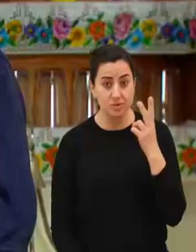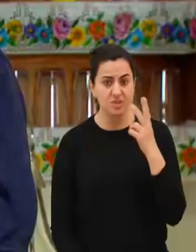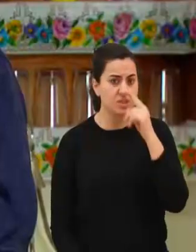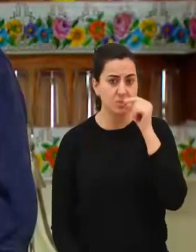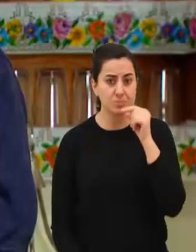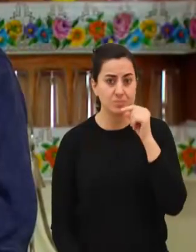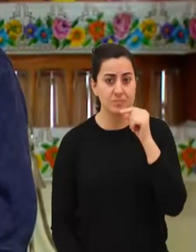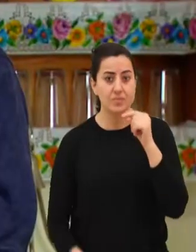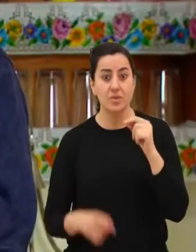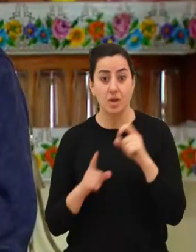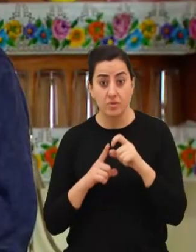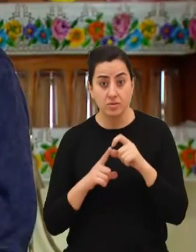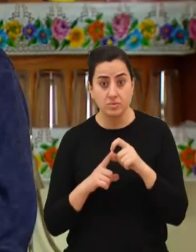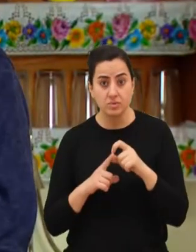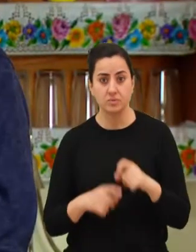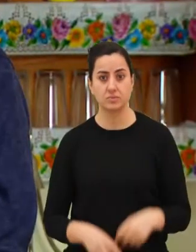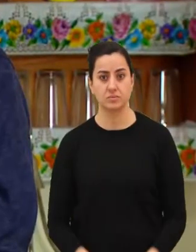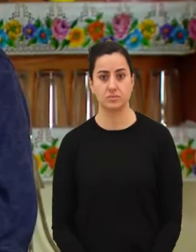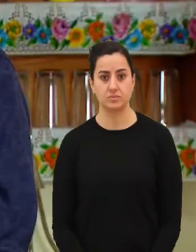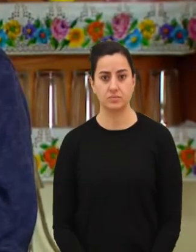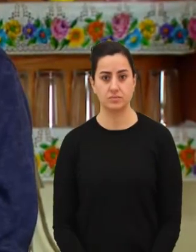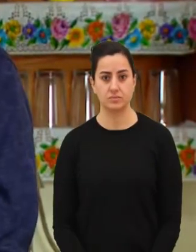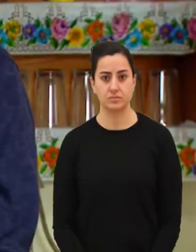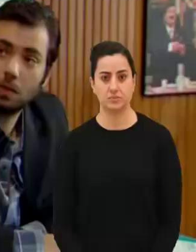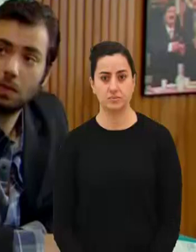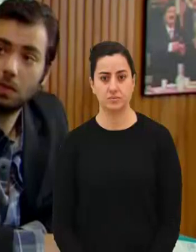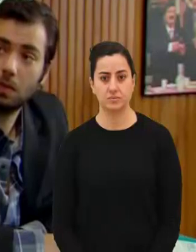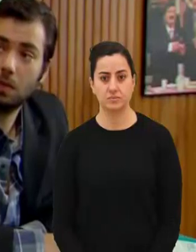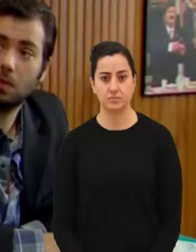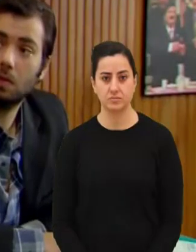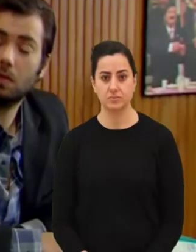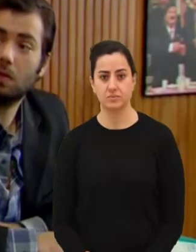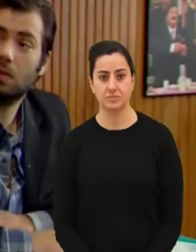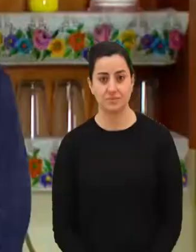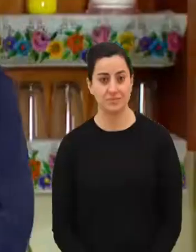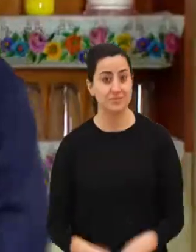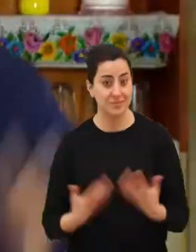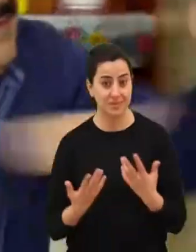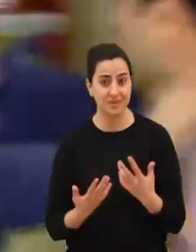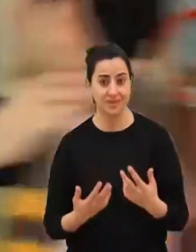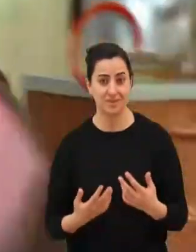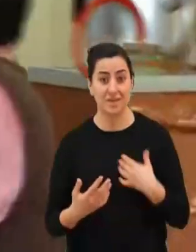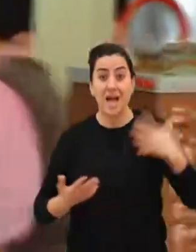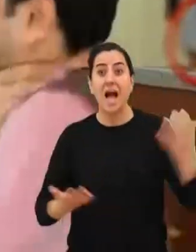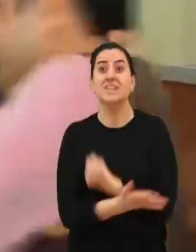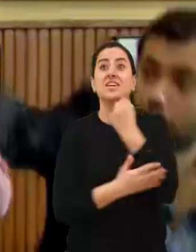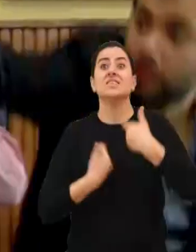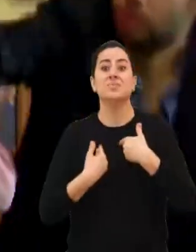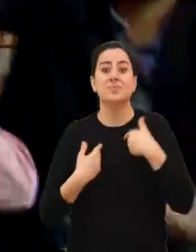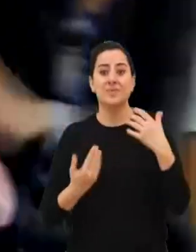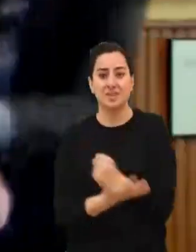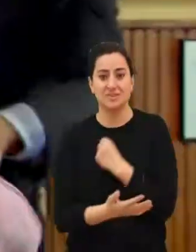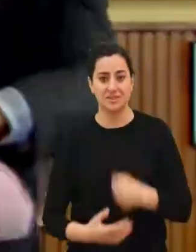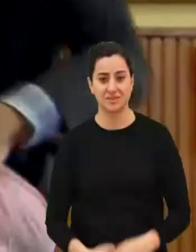Kim? Dermetli deme. Ahize'yi şokla elinden bıraktı. Kazandık Mustafa. Kazandık!